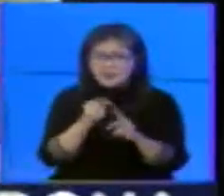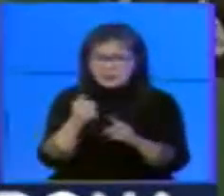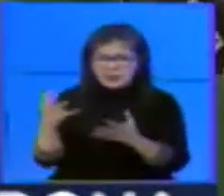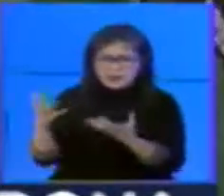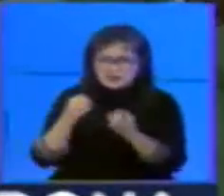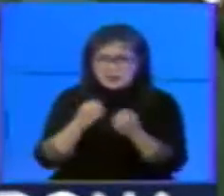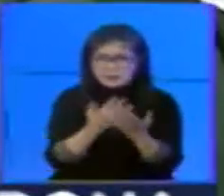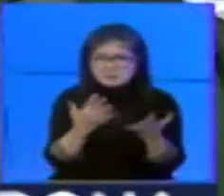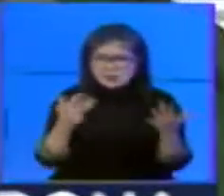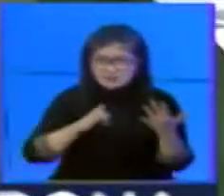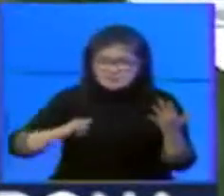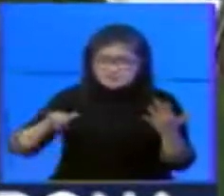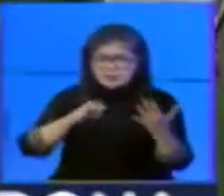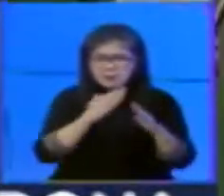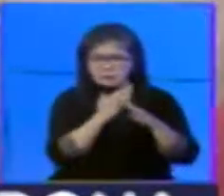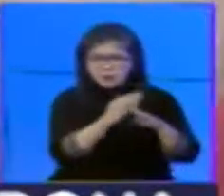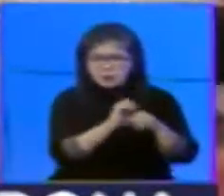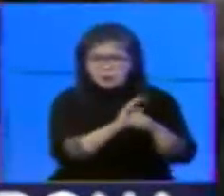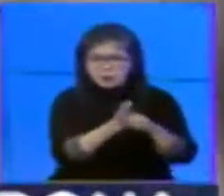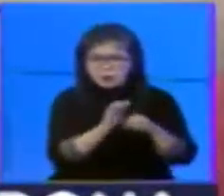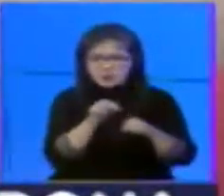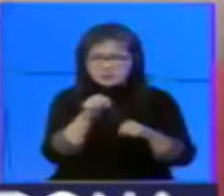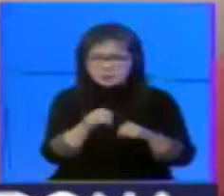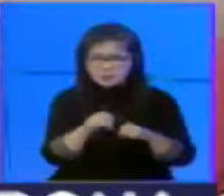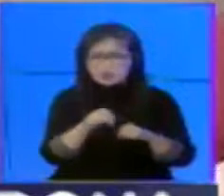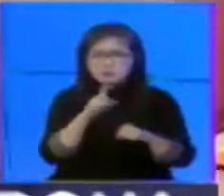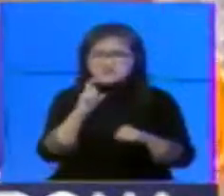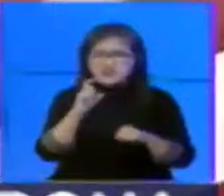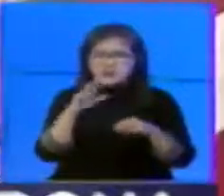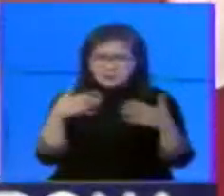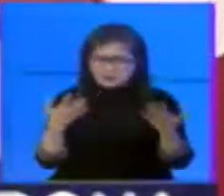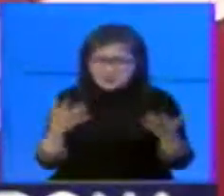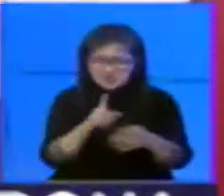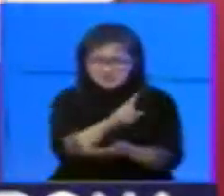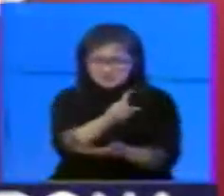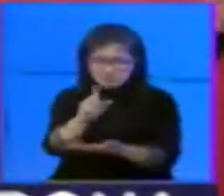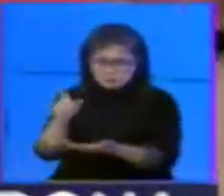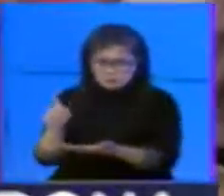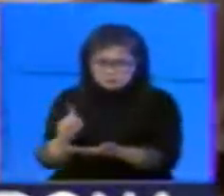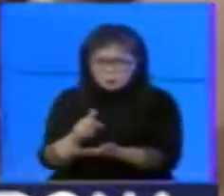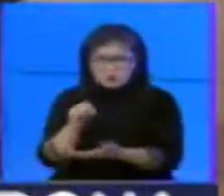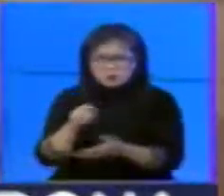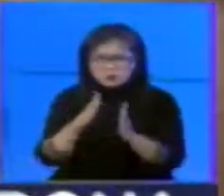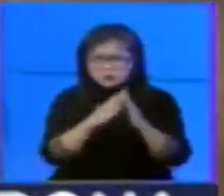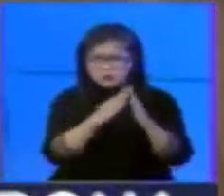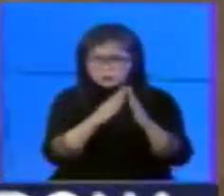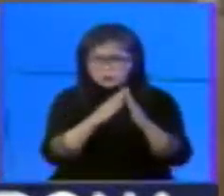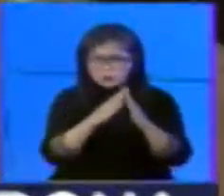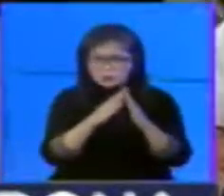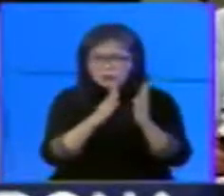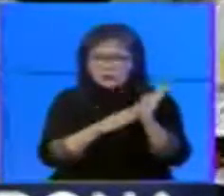untuk bersama-sama melawan penyebaran virus corona dengan melakukan penyemprotan disinfektan di kawasan MPR dan DPR